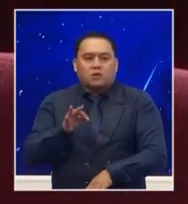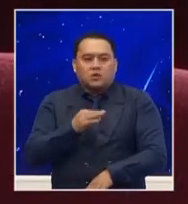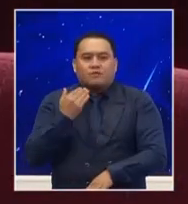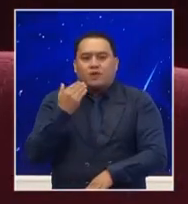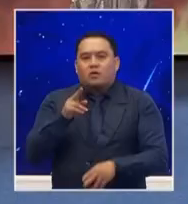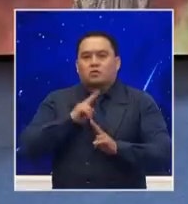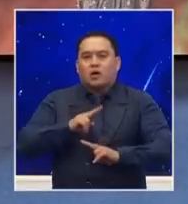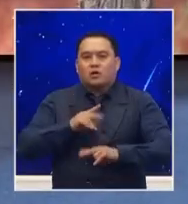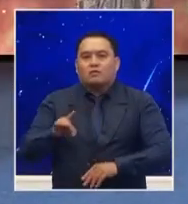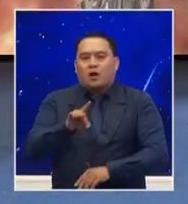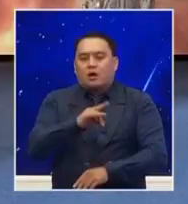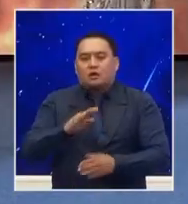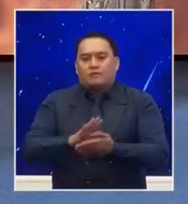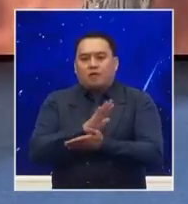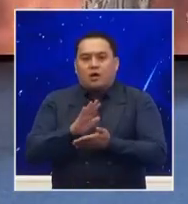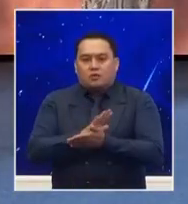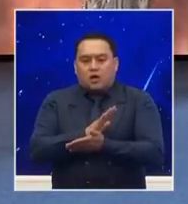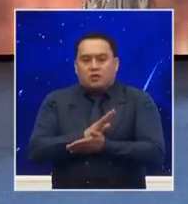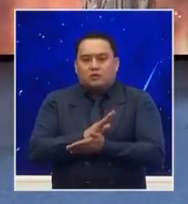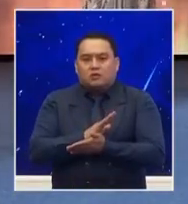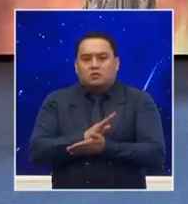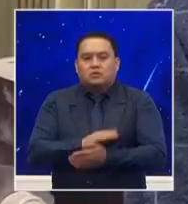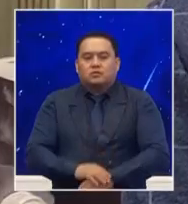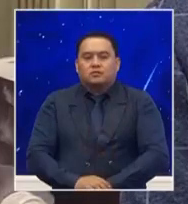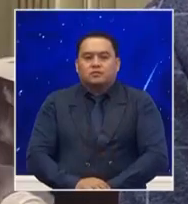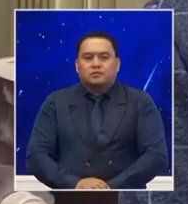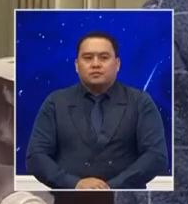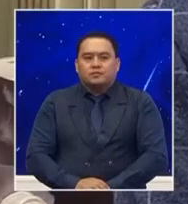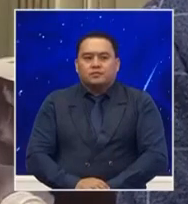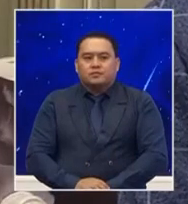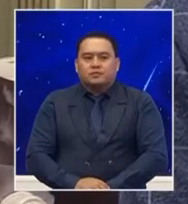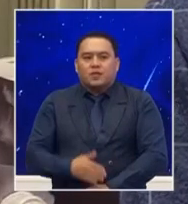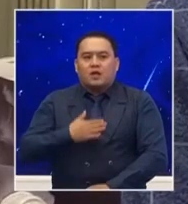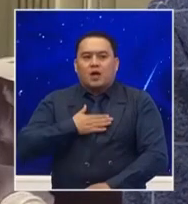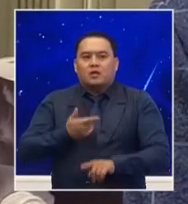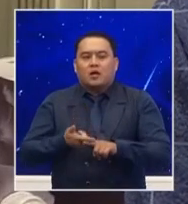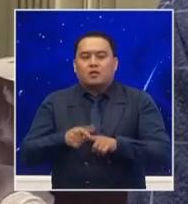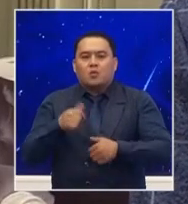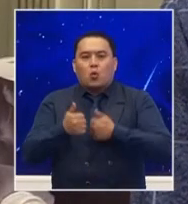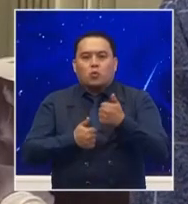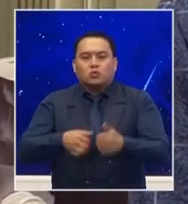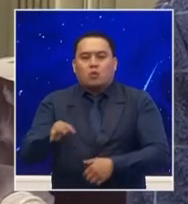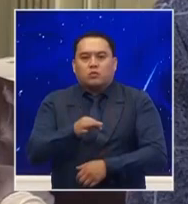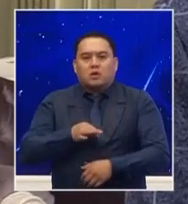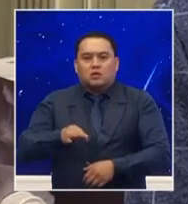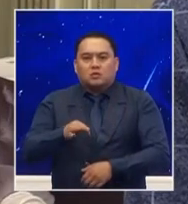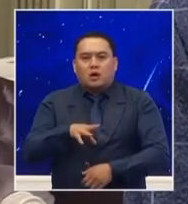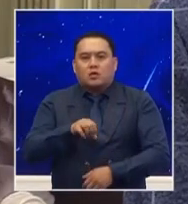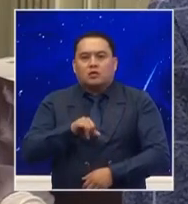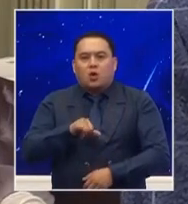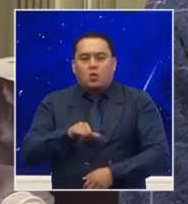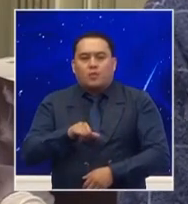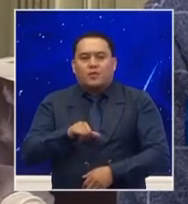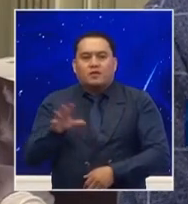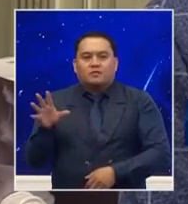числе сотрудник региональной газеты «Огни Алатау» Хасан Испанов. В этом конкурсе я представляю Алматинскую областную газету «Огни Алатау». От